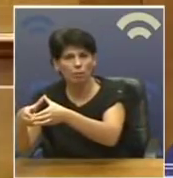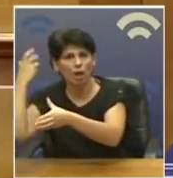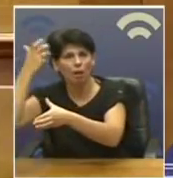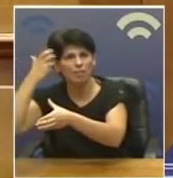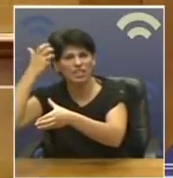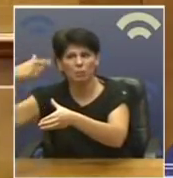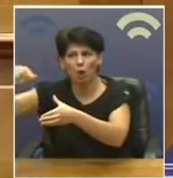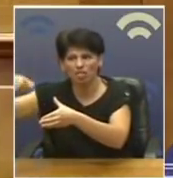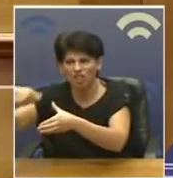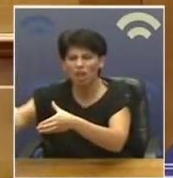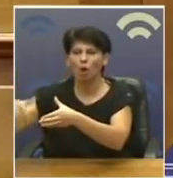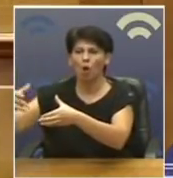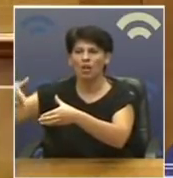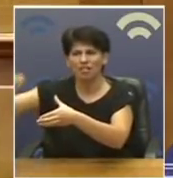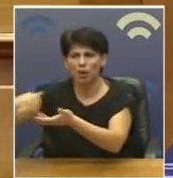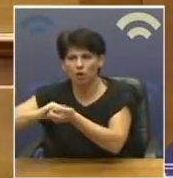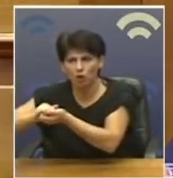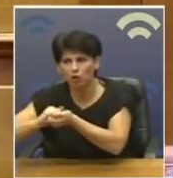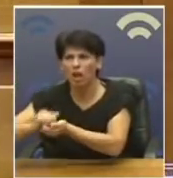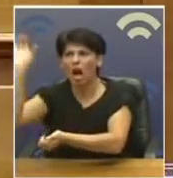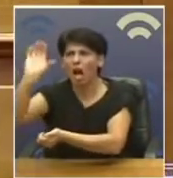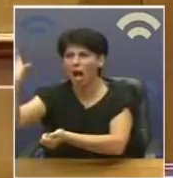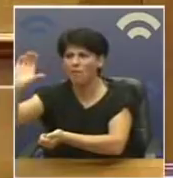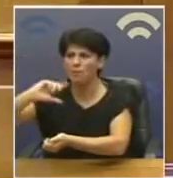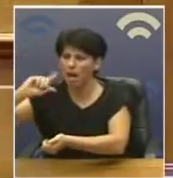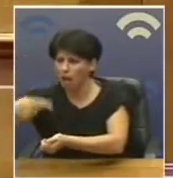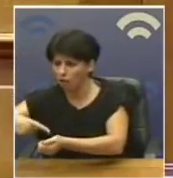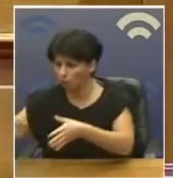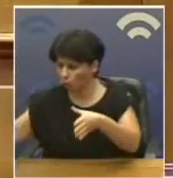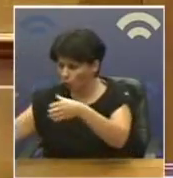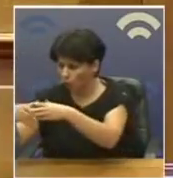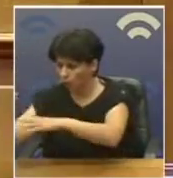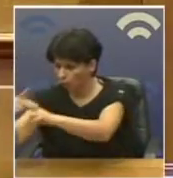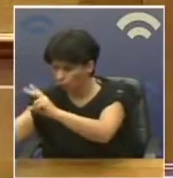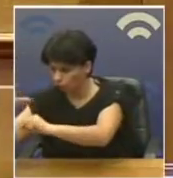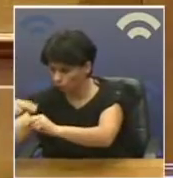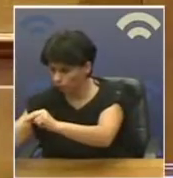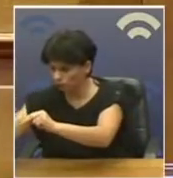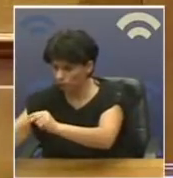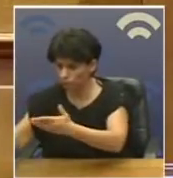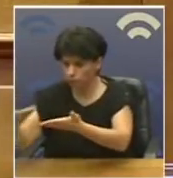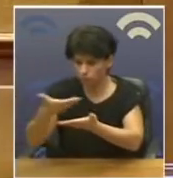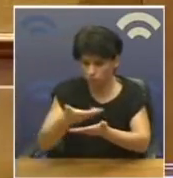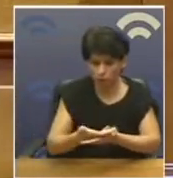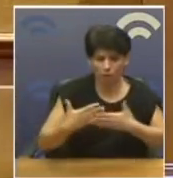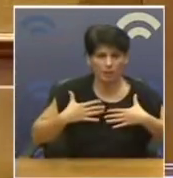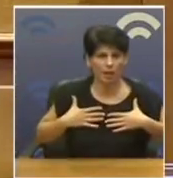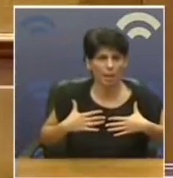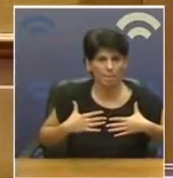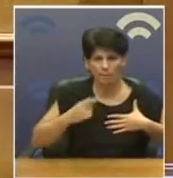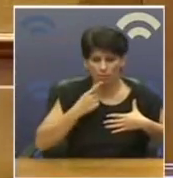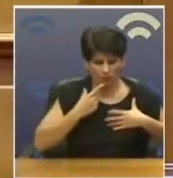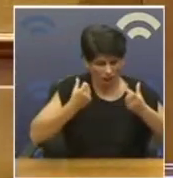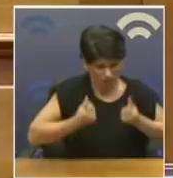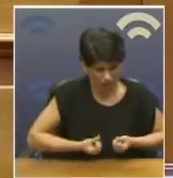Ευρώπη. Αφού βεβαίως από τους πολιτικούς και από τους υπαλλήλους